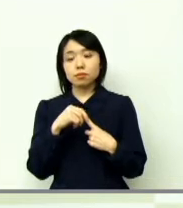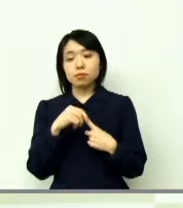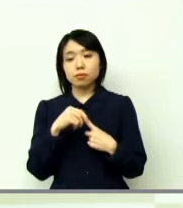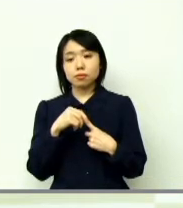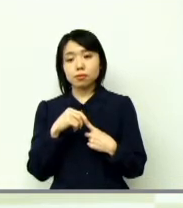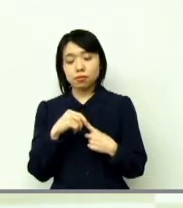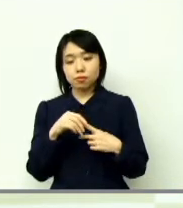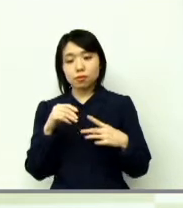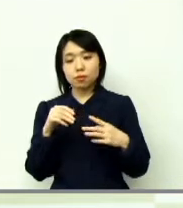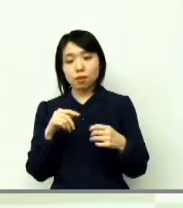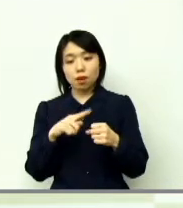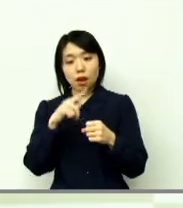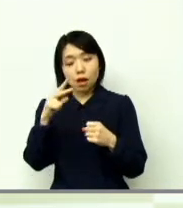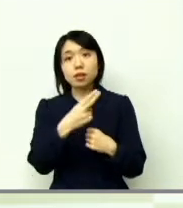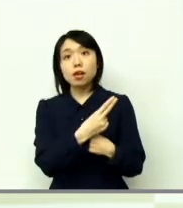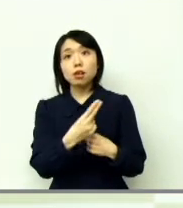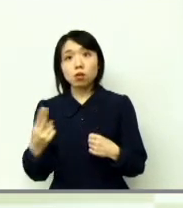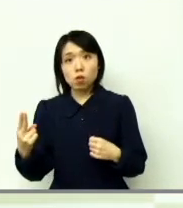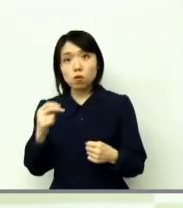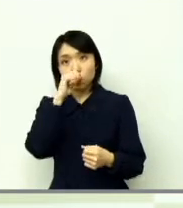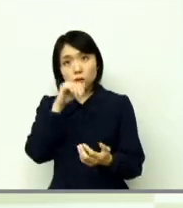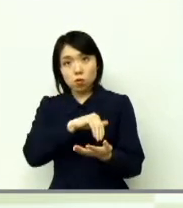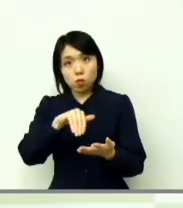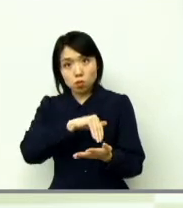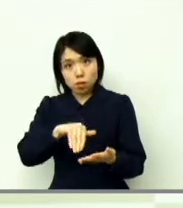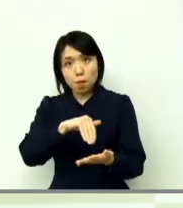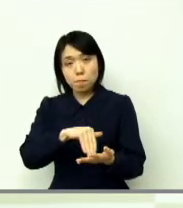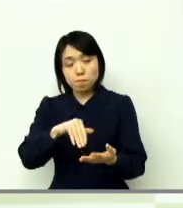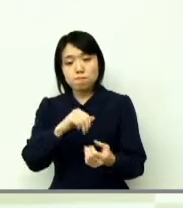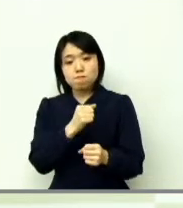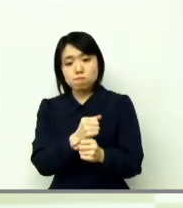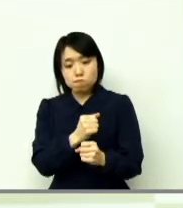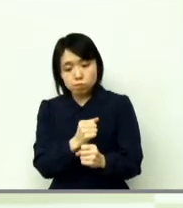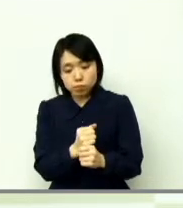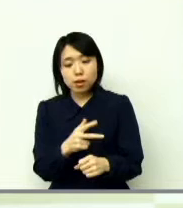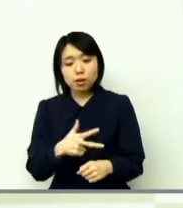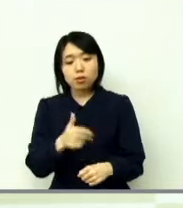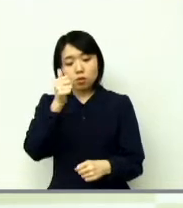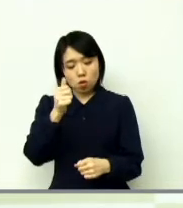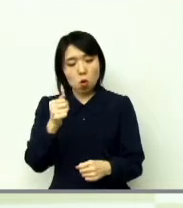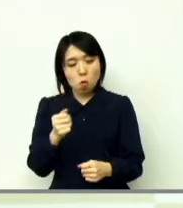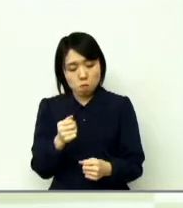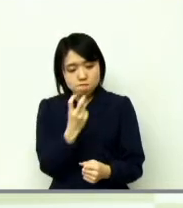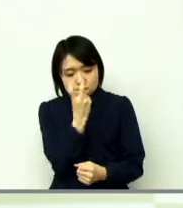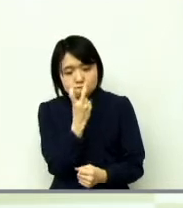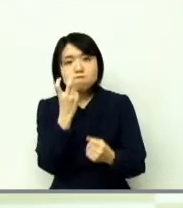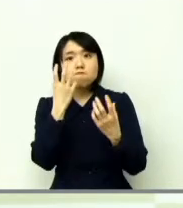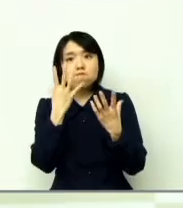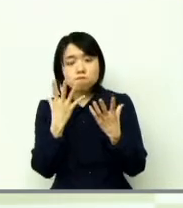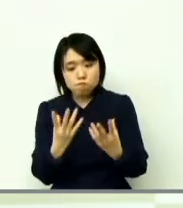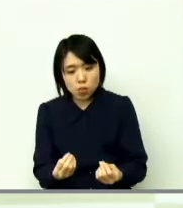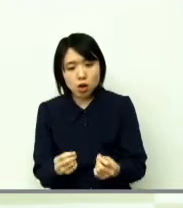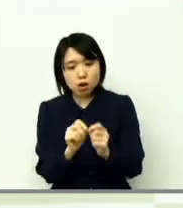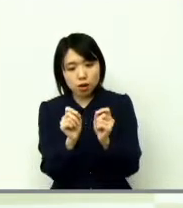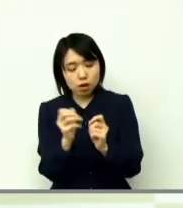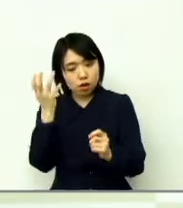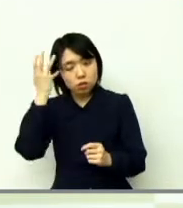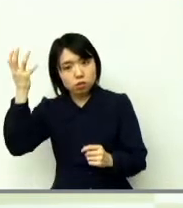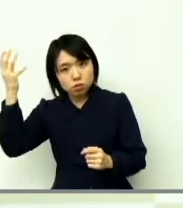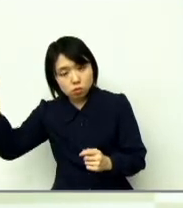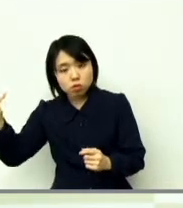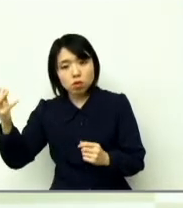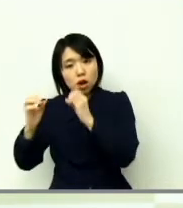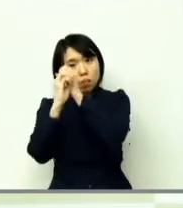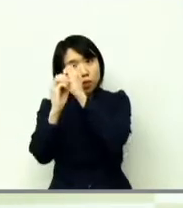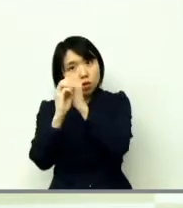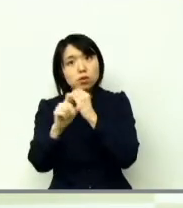2018年度新年度ですね、予算編成の、市長査定を終えての所管と予算の編成方針や見通しについ